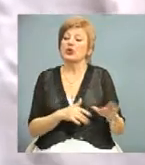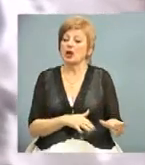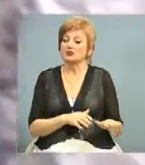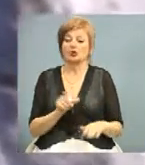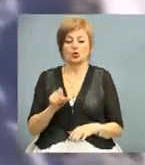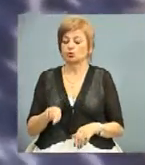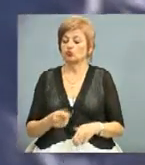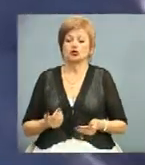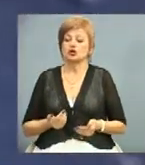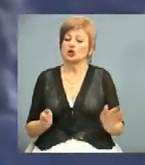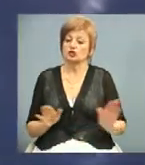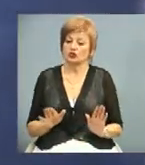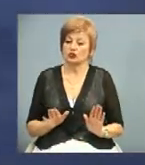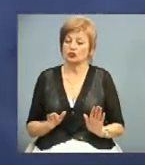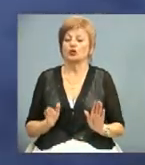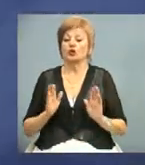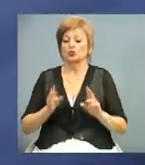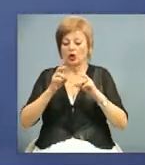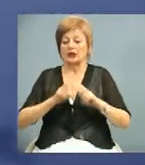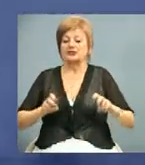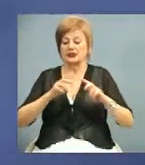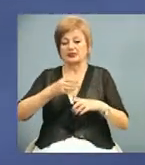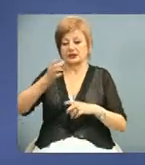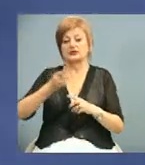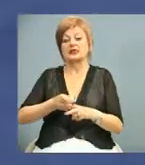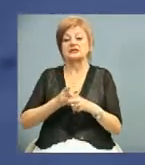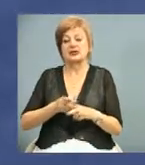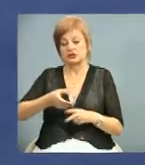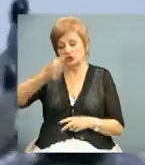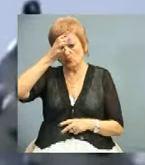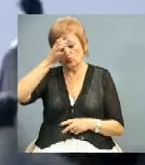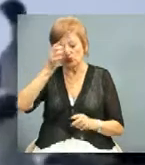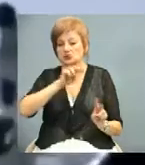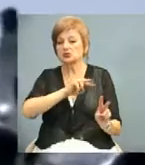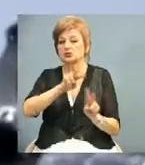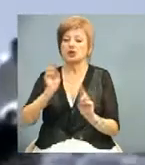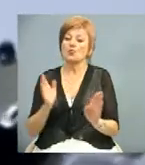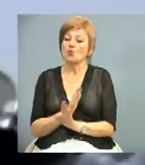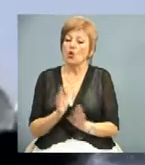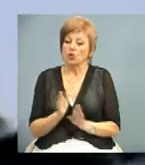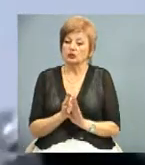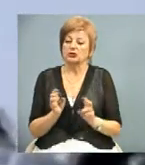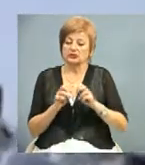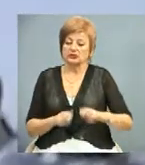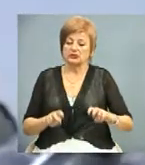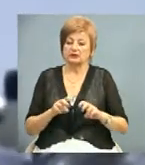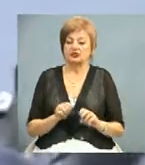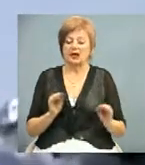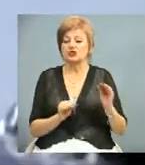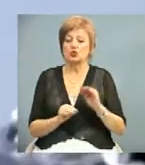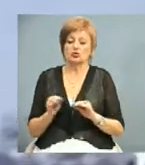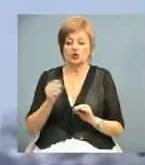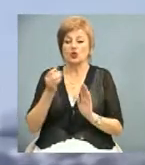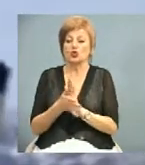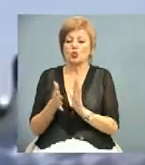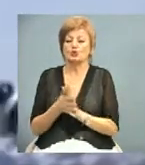тут не живуть. Існують лише дослідницькі станції, на яких вчені спостерігають за погодними умовами, досліджують склад материка та